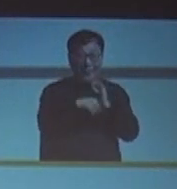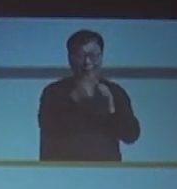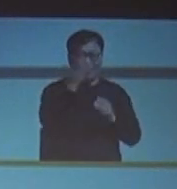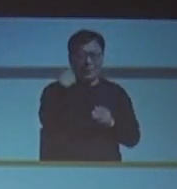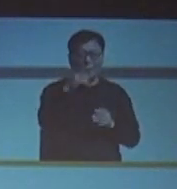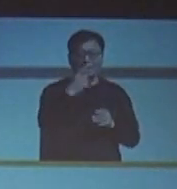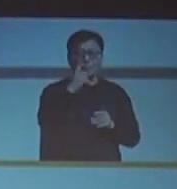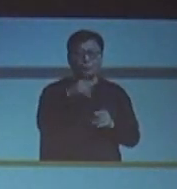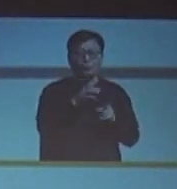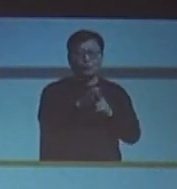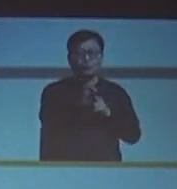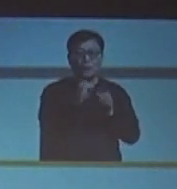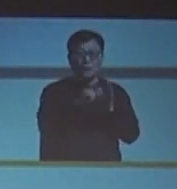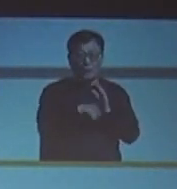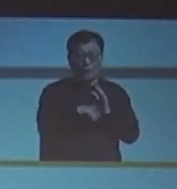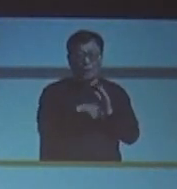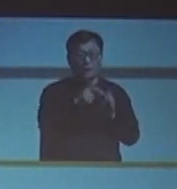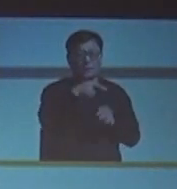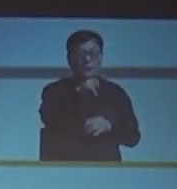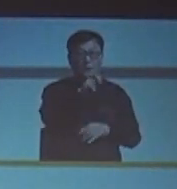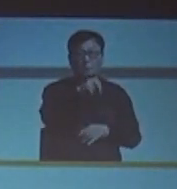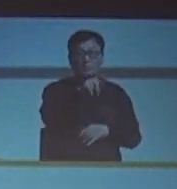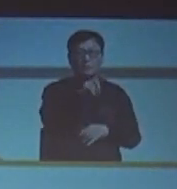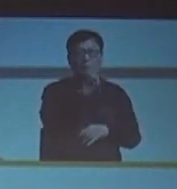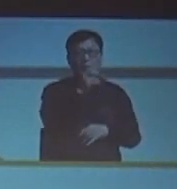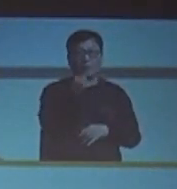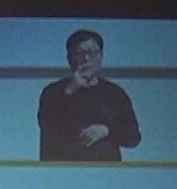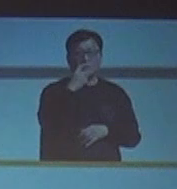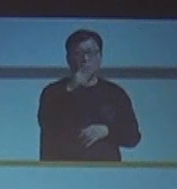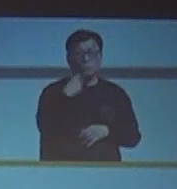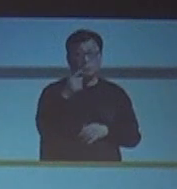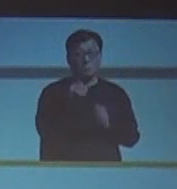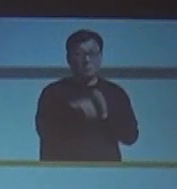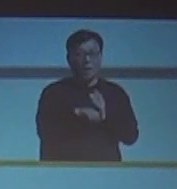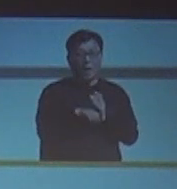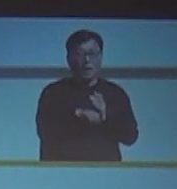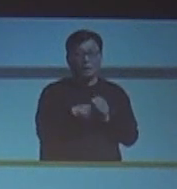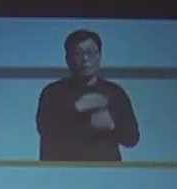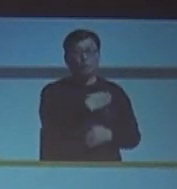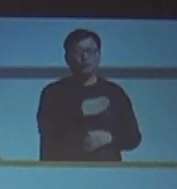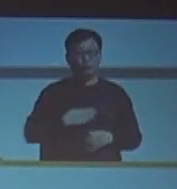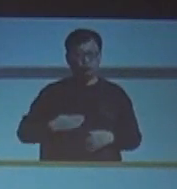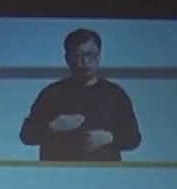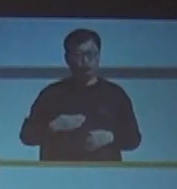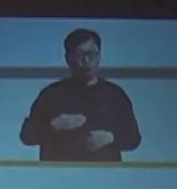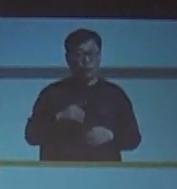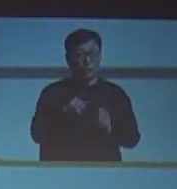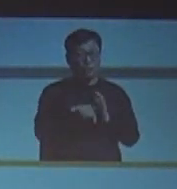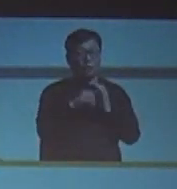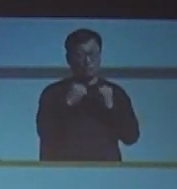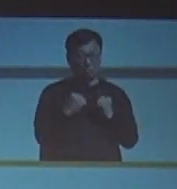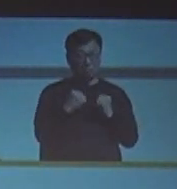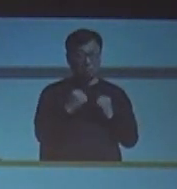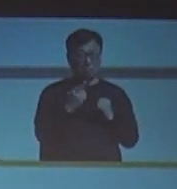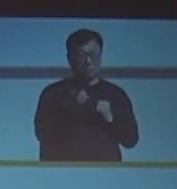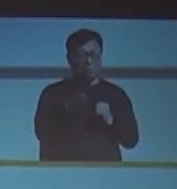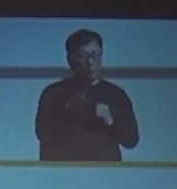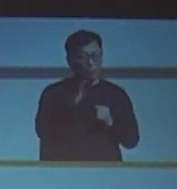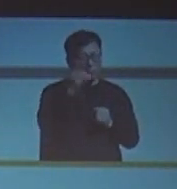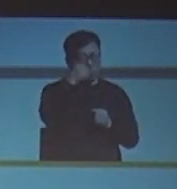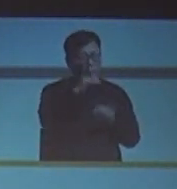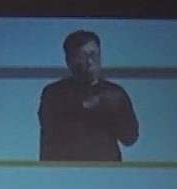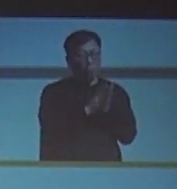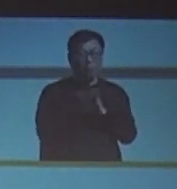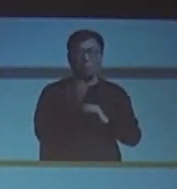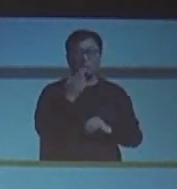신수다 신부님이셨던 김성황 신부님과 함께 부재로 계셨어요. 하나도 안 변하셨네요라고 보내주셨습니다. 네. 네. 좀 거슬러 올라가면